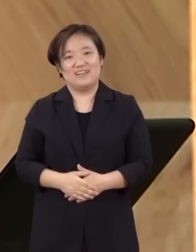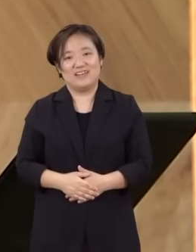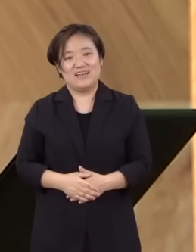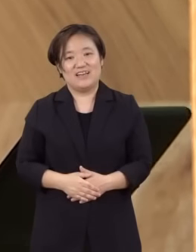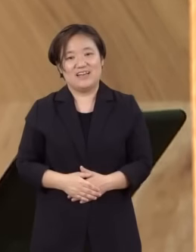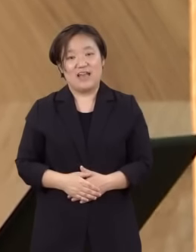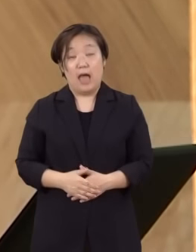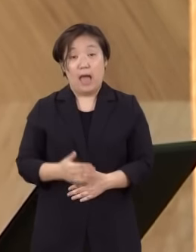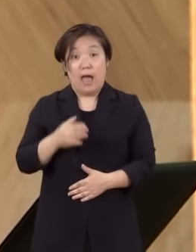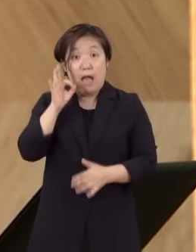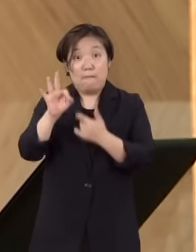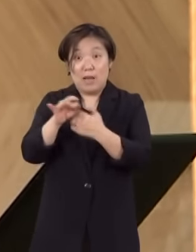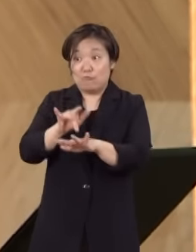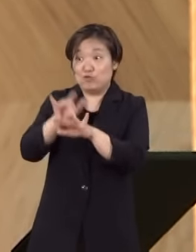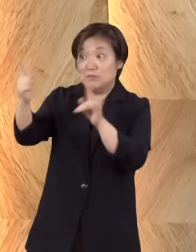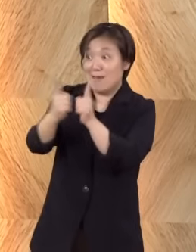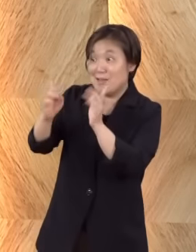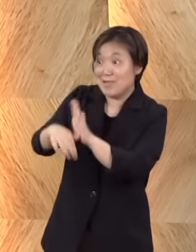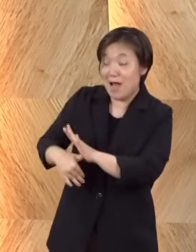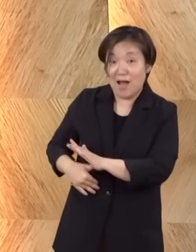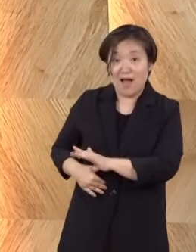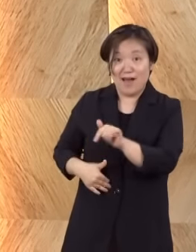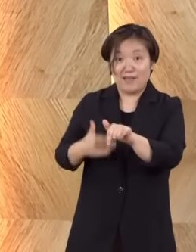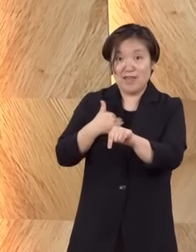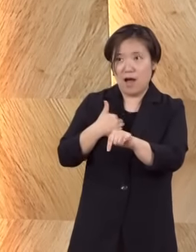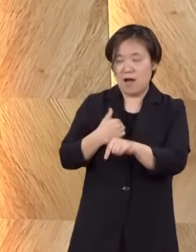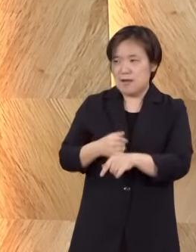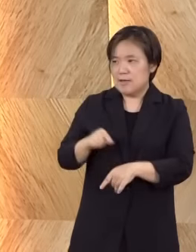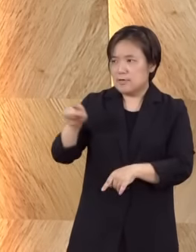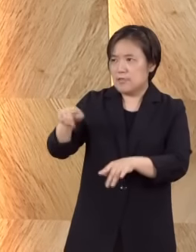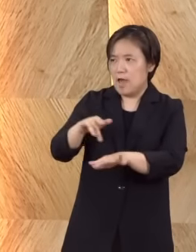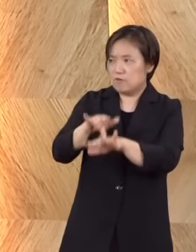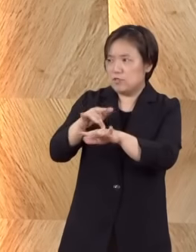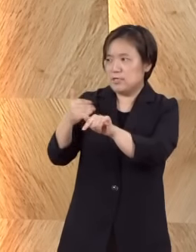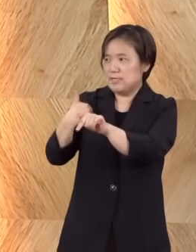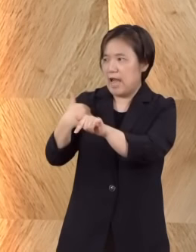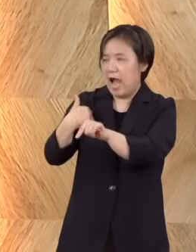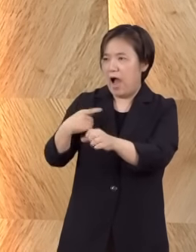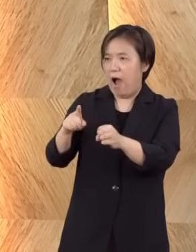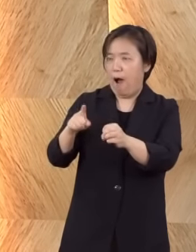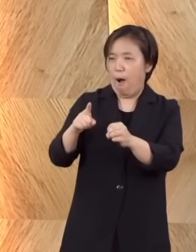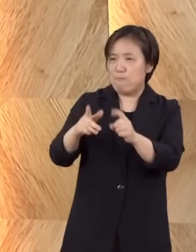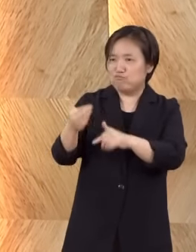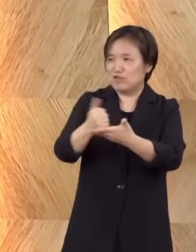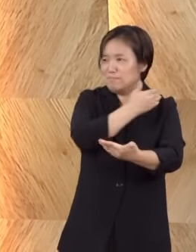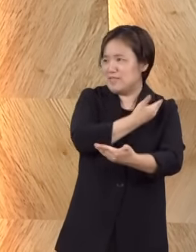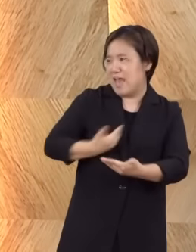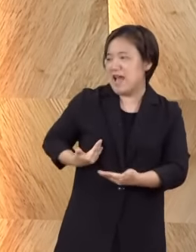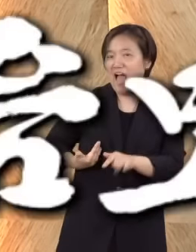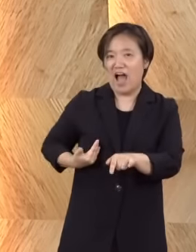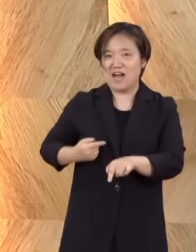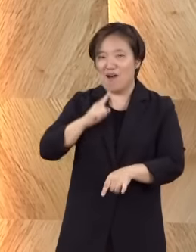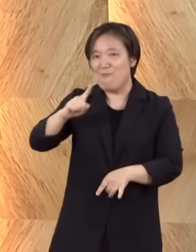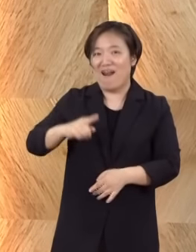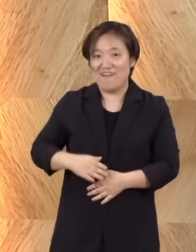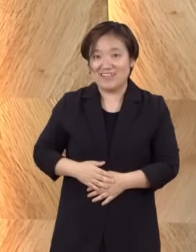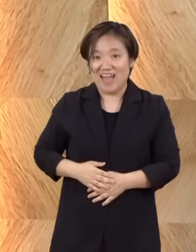나타났다 귀신 나타나면 너 귀신 나 불자 나 부처님 제자야